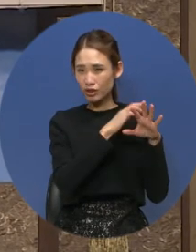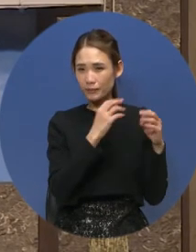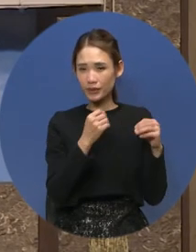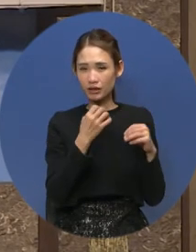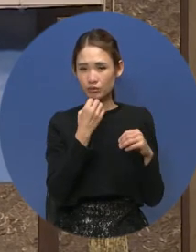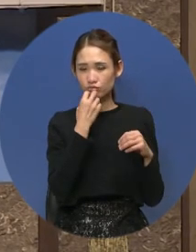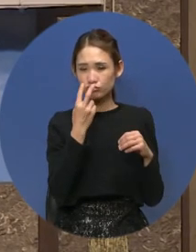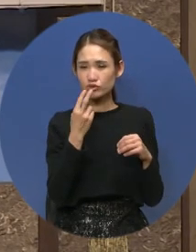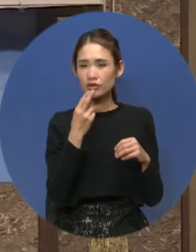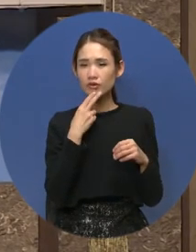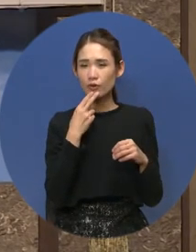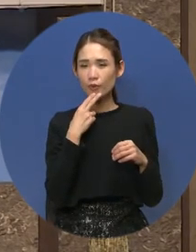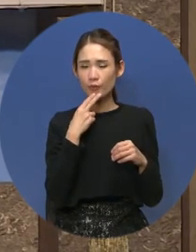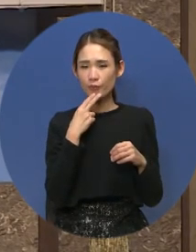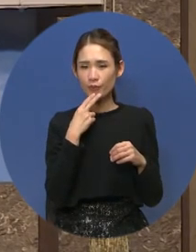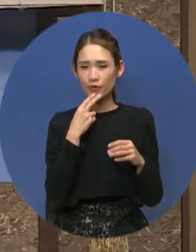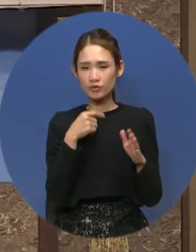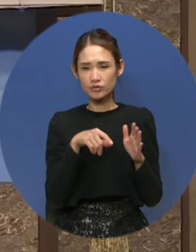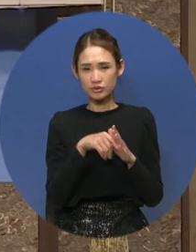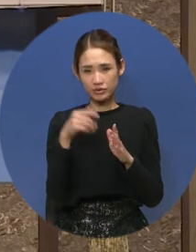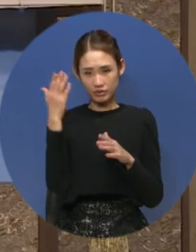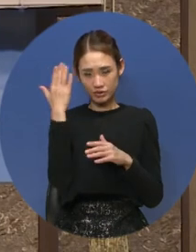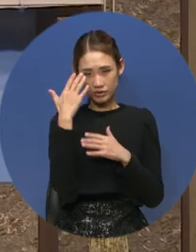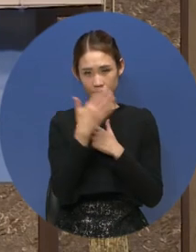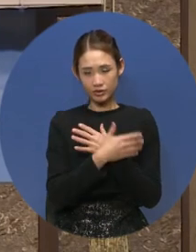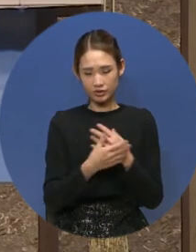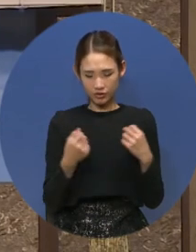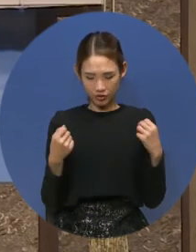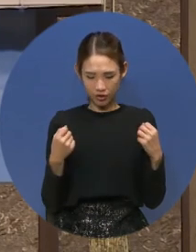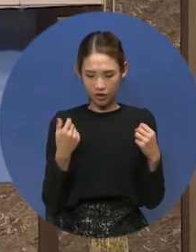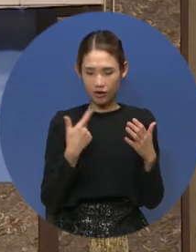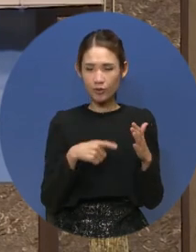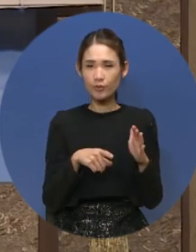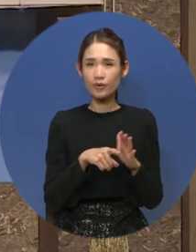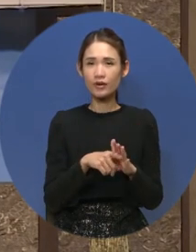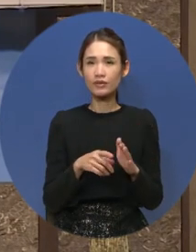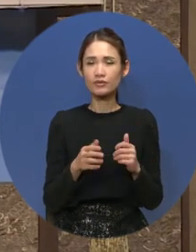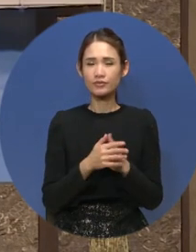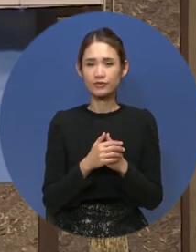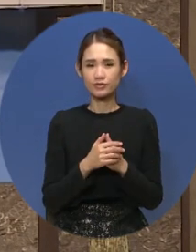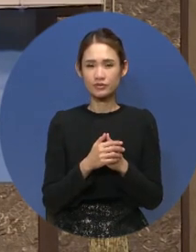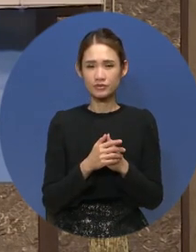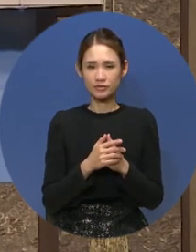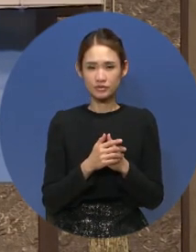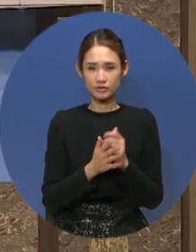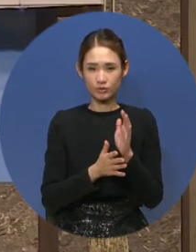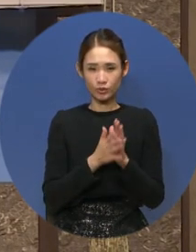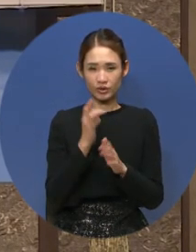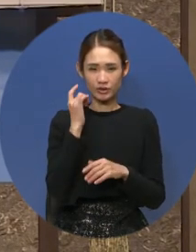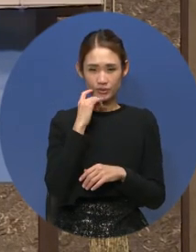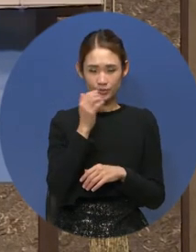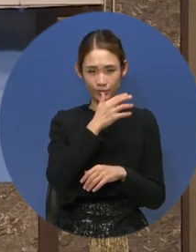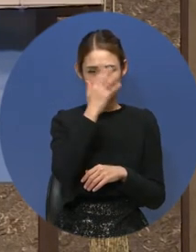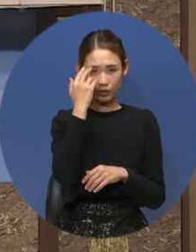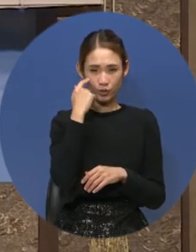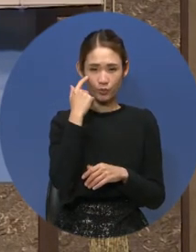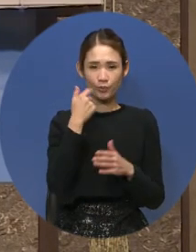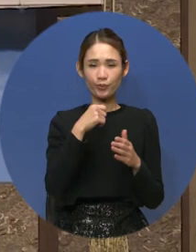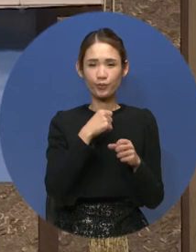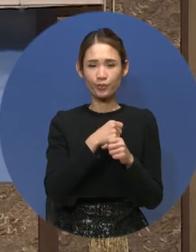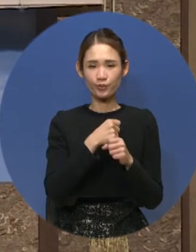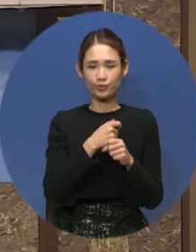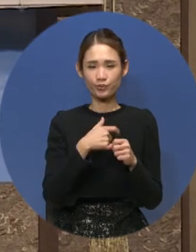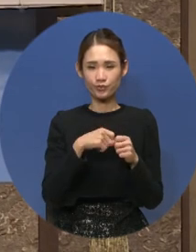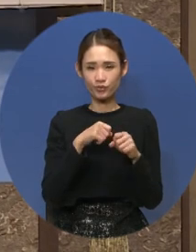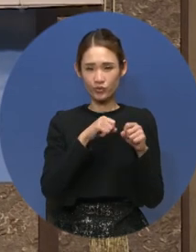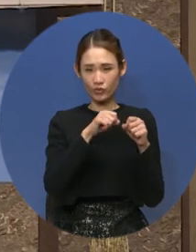불쾌함이 없도록 그리고 위생이나 또 건강을 위해서 또 네. 도시 미관을 위해서 그렇죠. 그런 측면에서